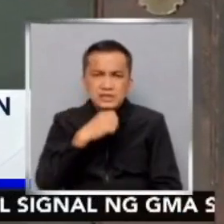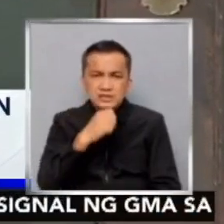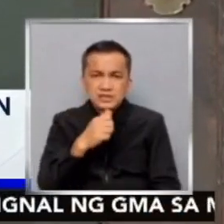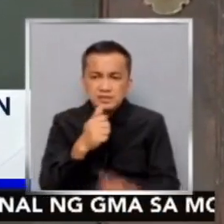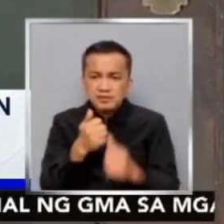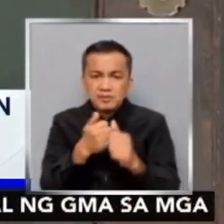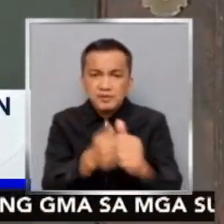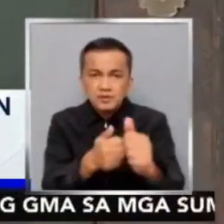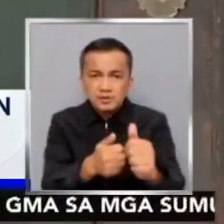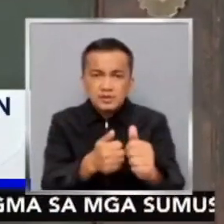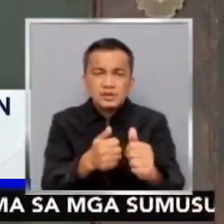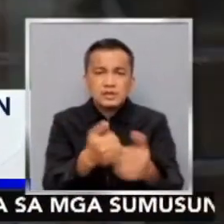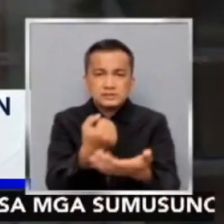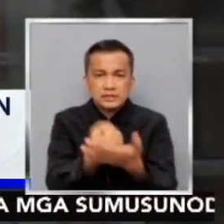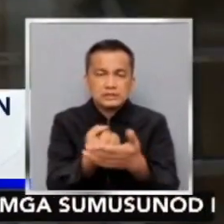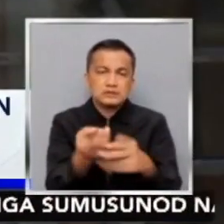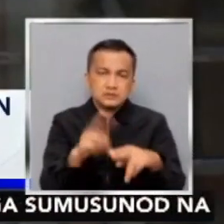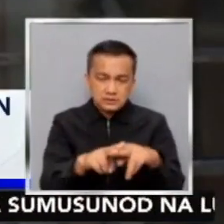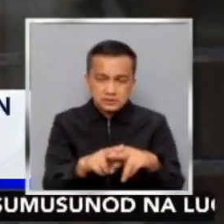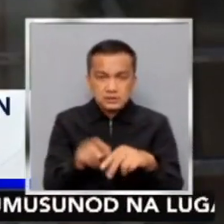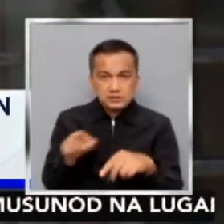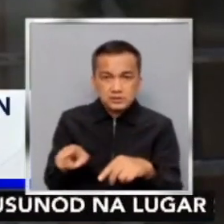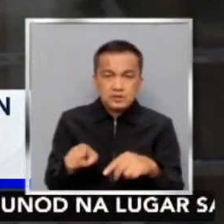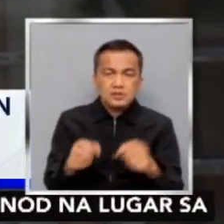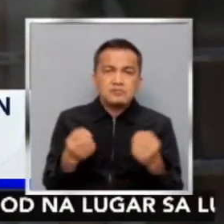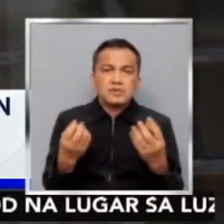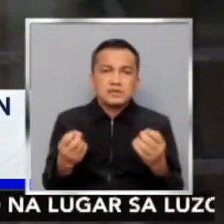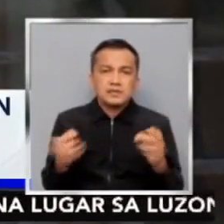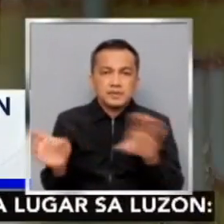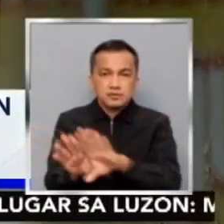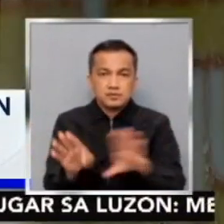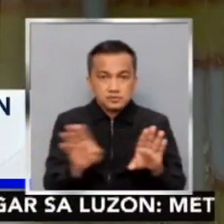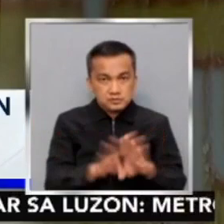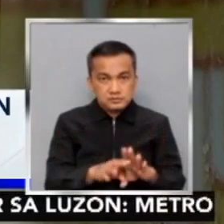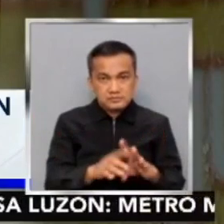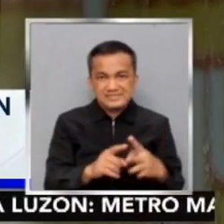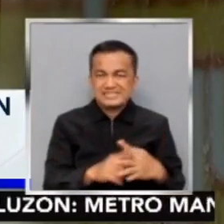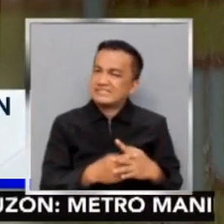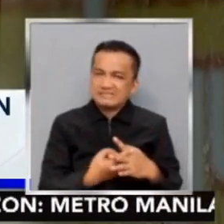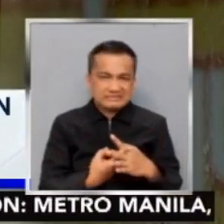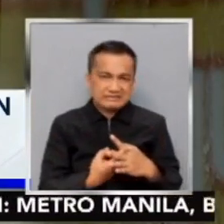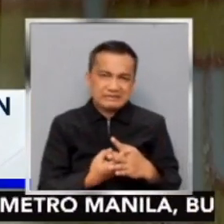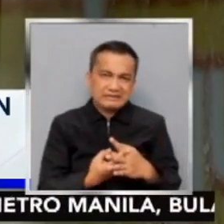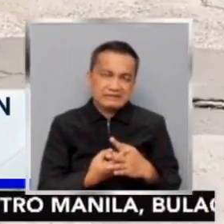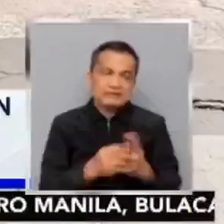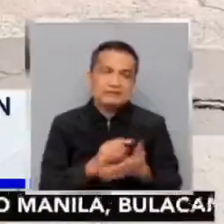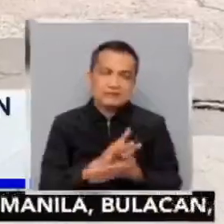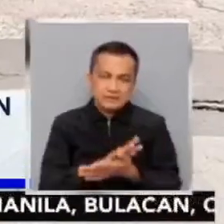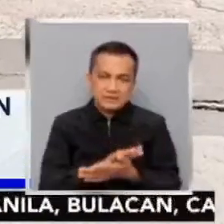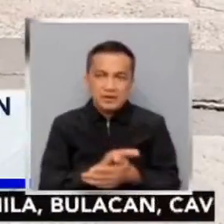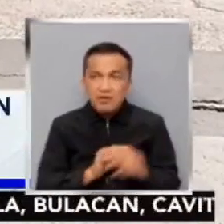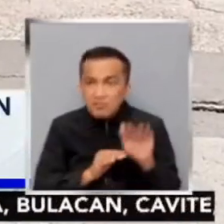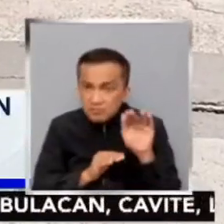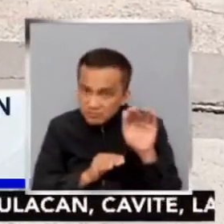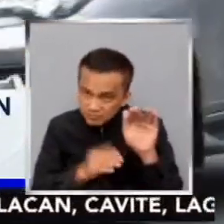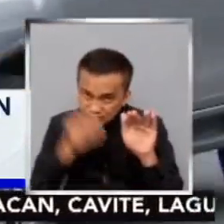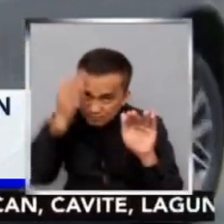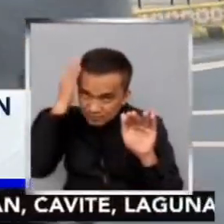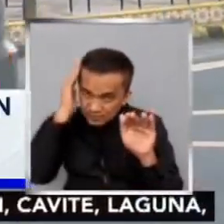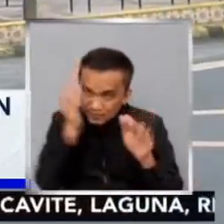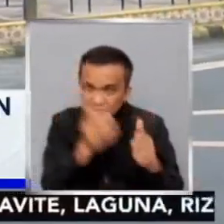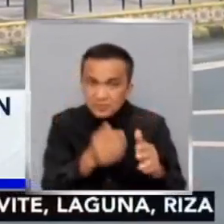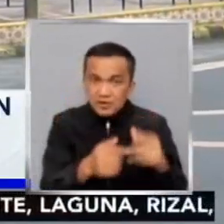ang wage hike. Gayong marami ang nagsara noong magsimula ang pandemya. Kaya apilan nila, sana ay matulungan ng